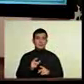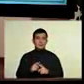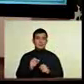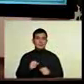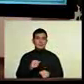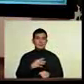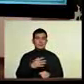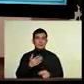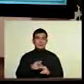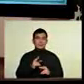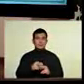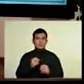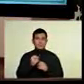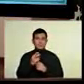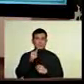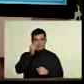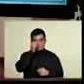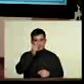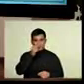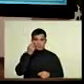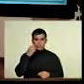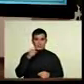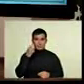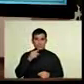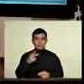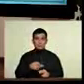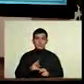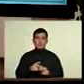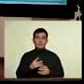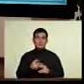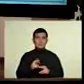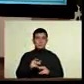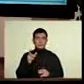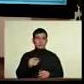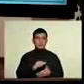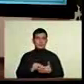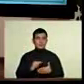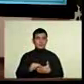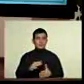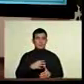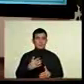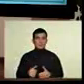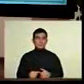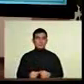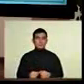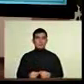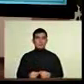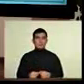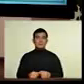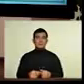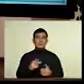«Сказка 12 месяцев». Это тоже сказка Самуила Яковлевича. Вот